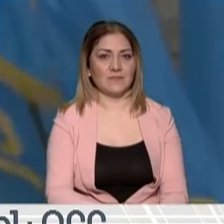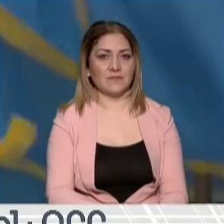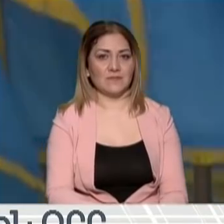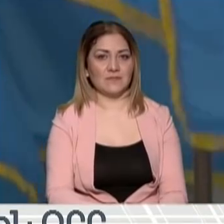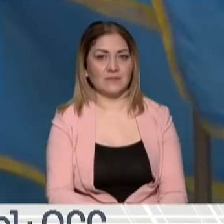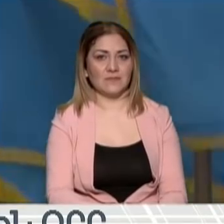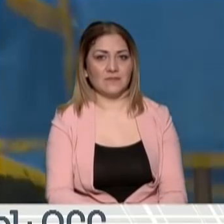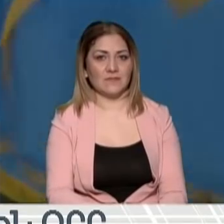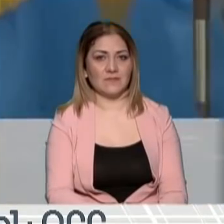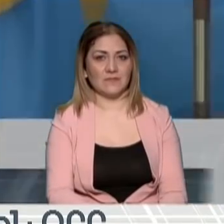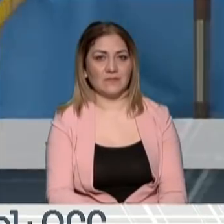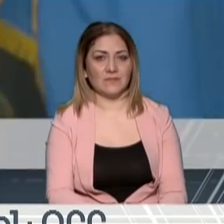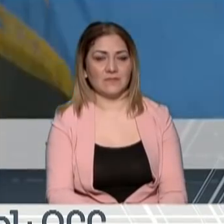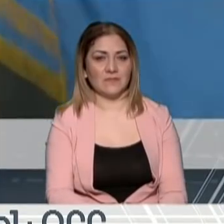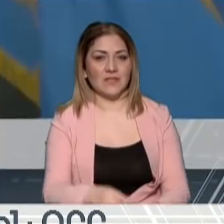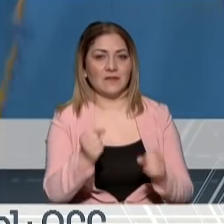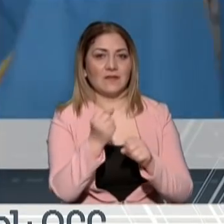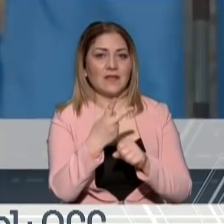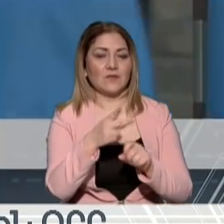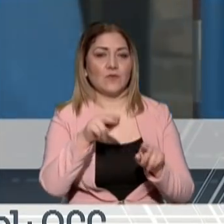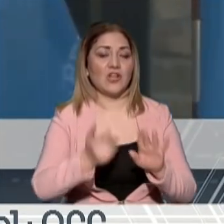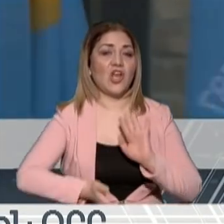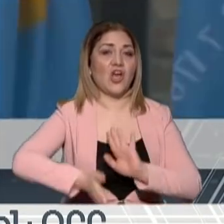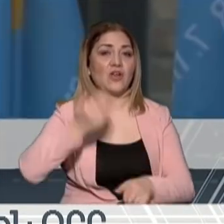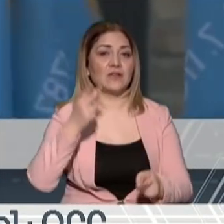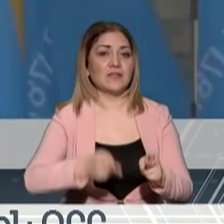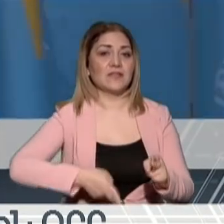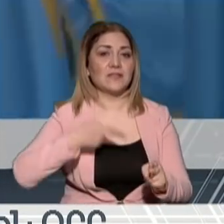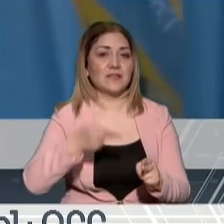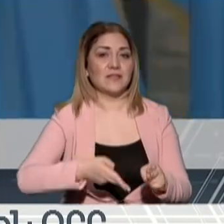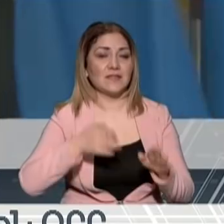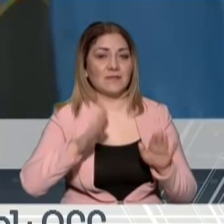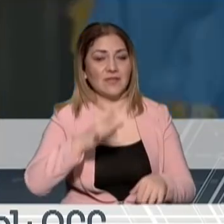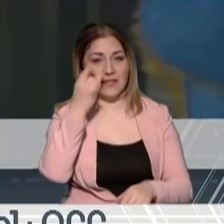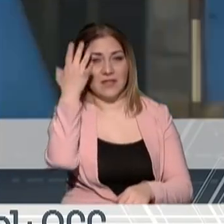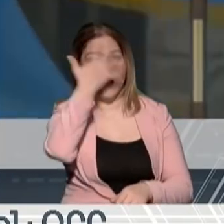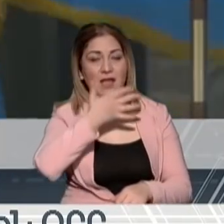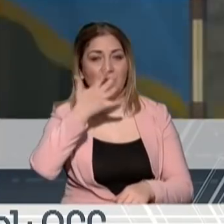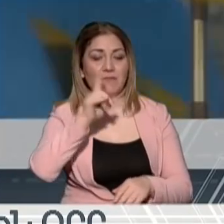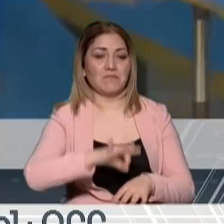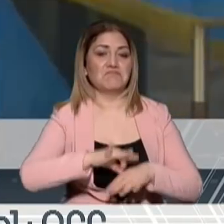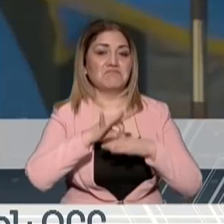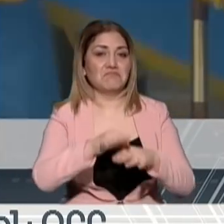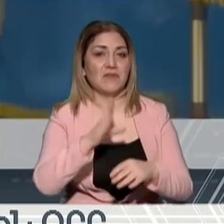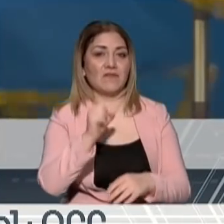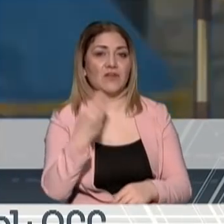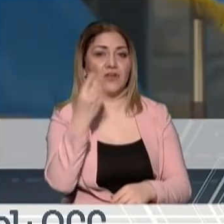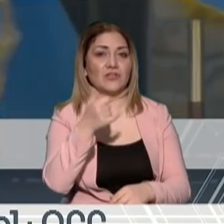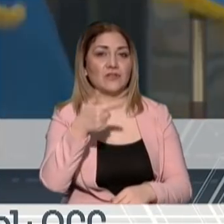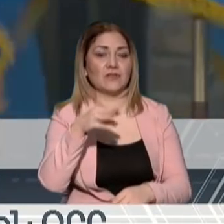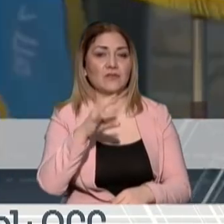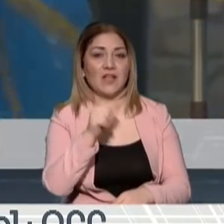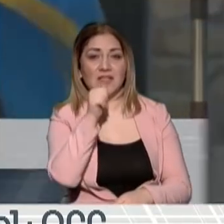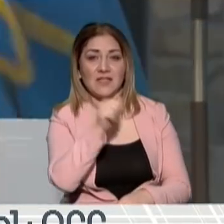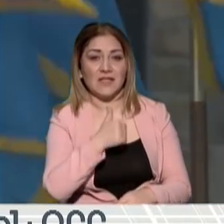the train station in Wilmington. 12 տարի առաջ Երկաթուղու կայարանից մի սևամորտ ինձ տարավ Վաշինգտոն, որտեղ երթվեցինք։